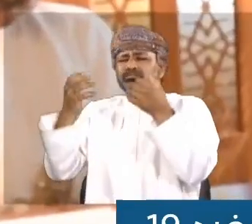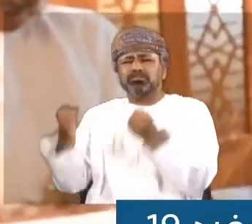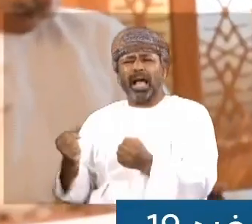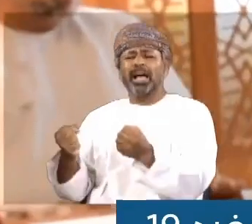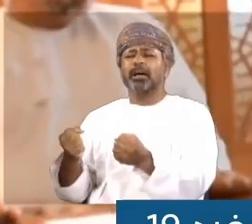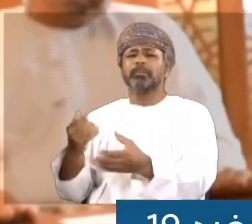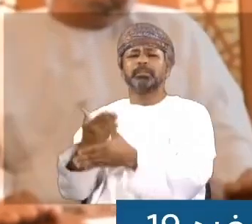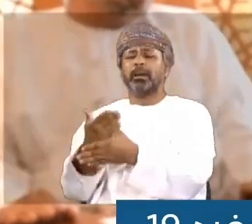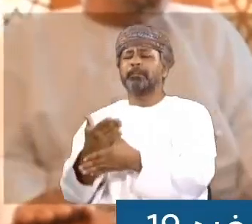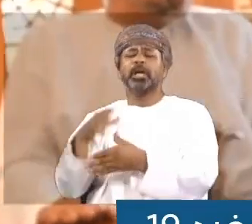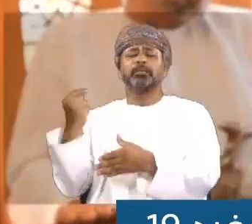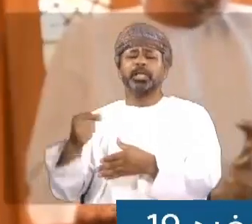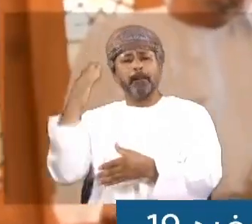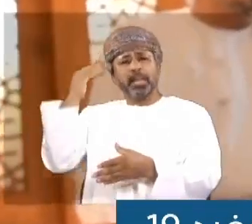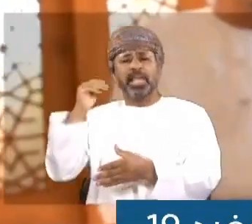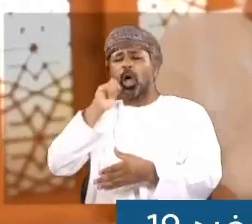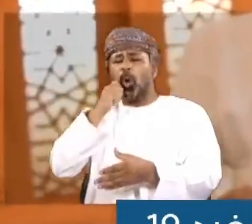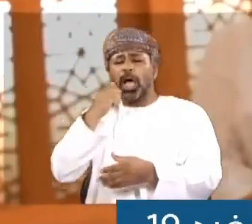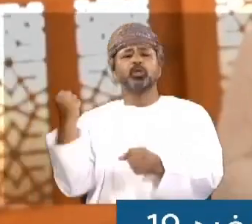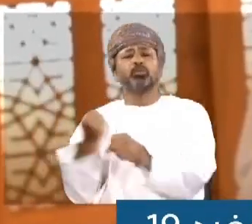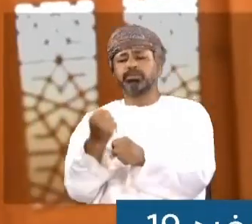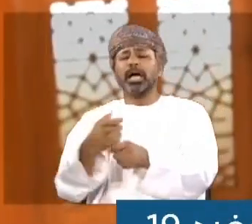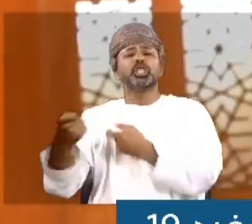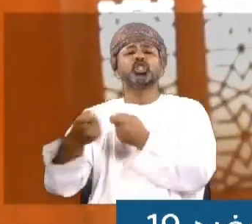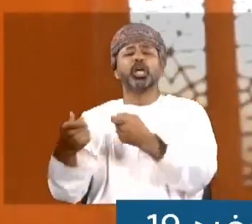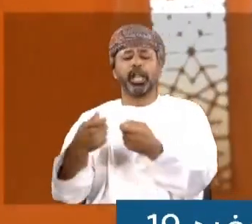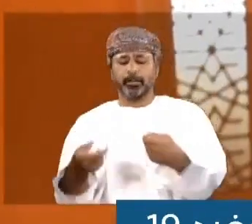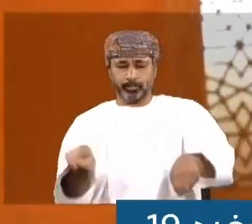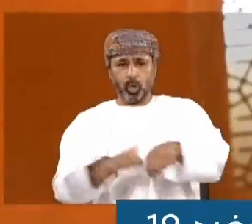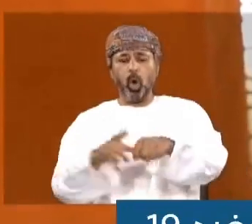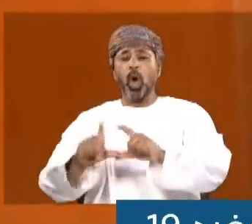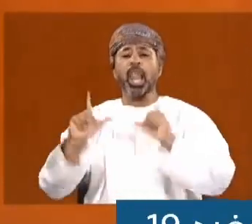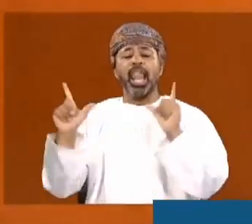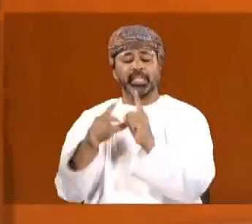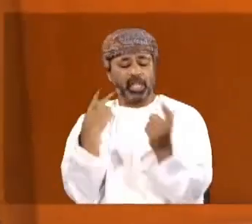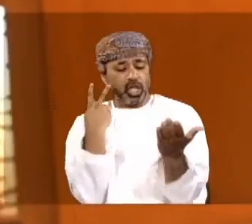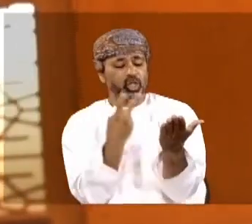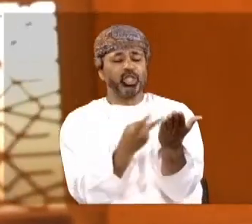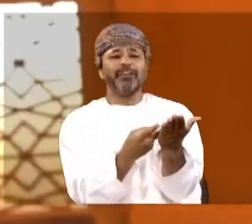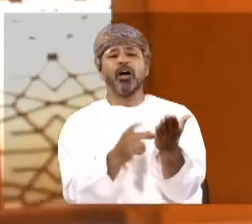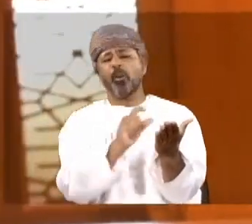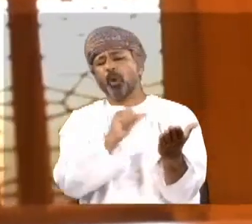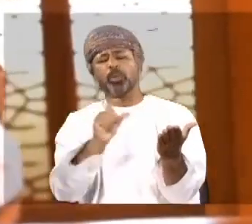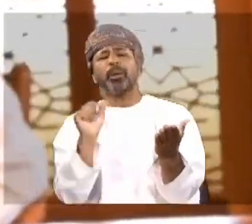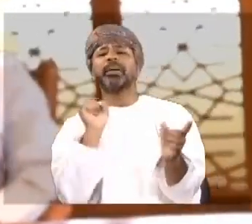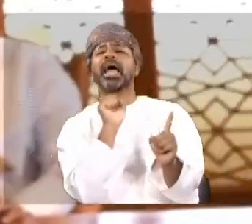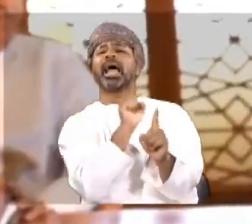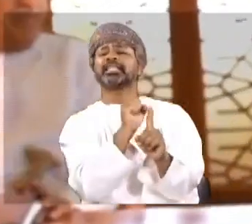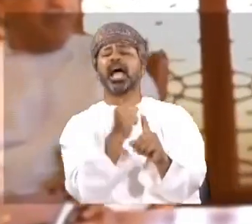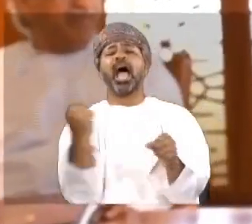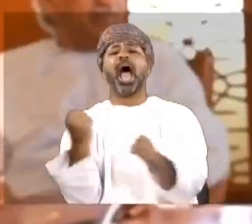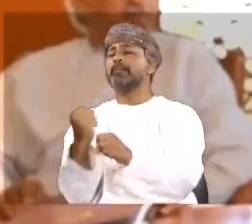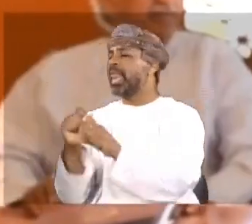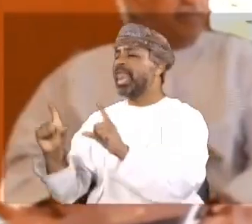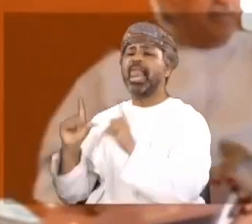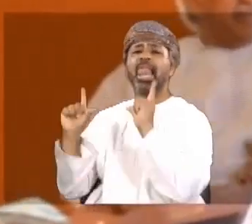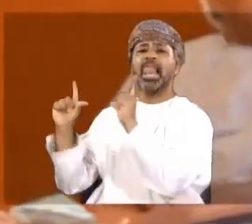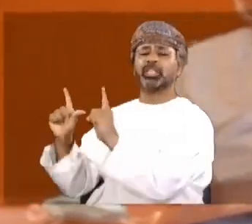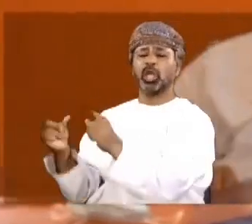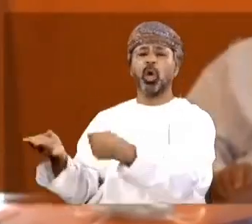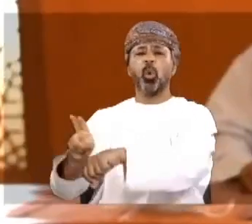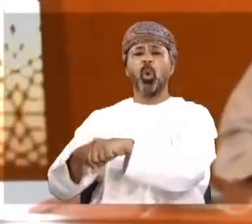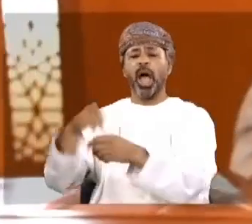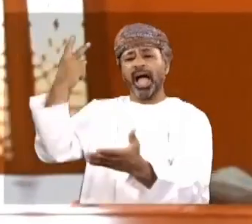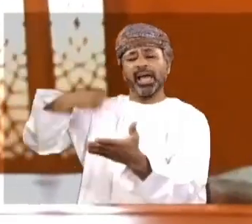من رواد ورائدات الأعمال. كما تدارست اللجنة عددا من المواضيع المتعلقة بعمل اللجنة، وقررت